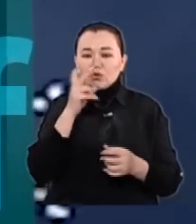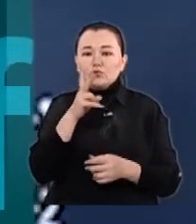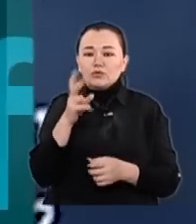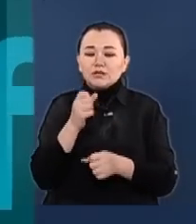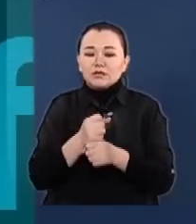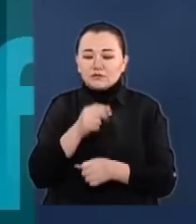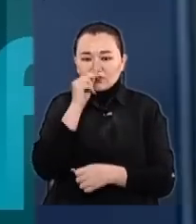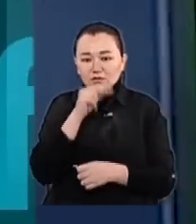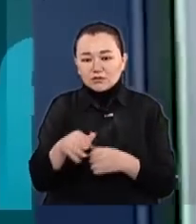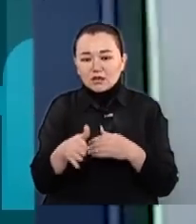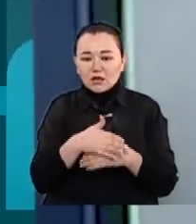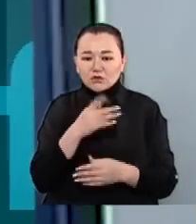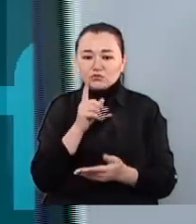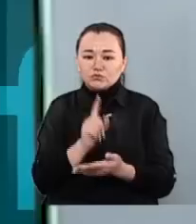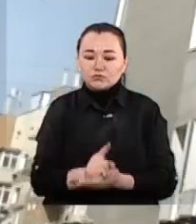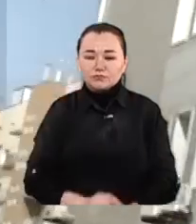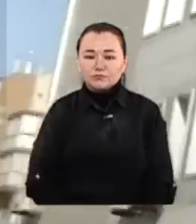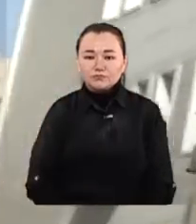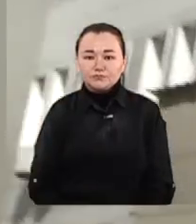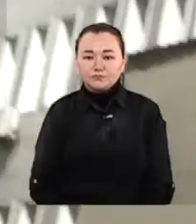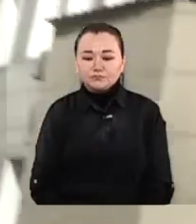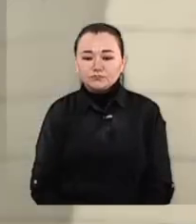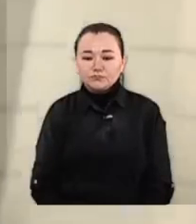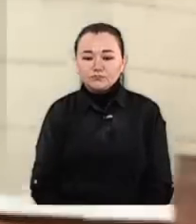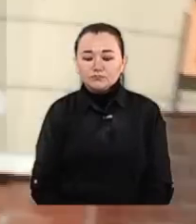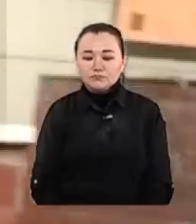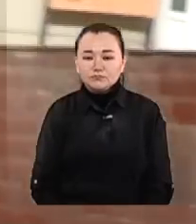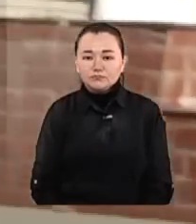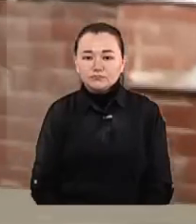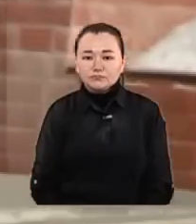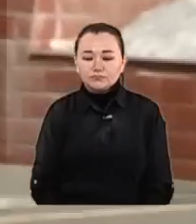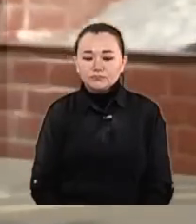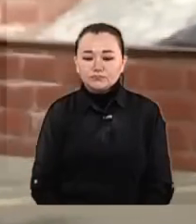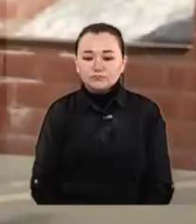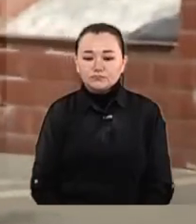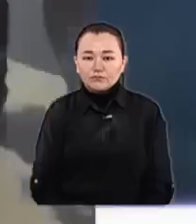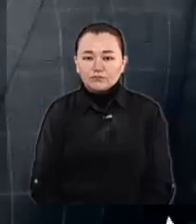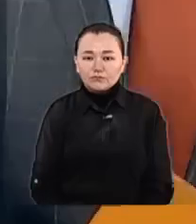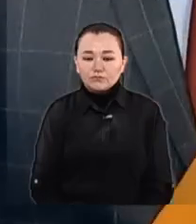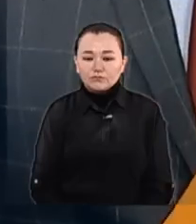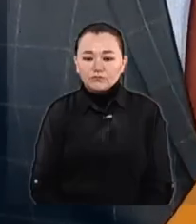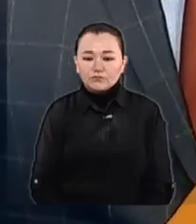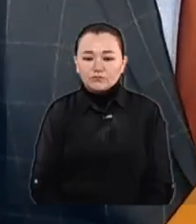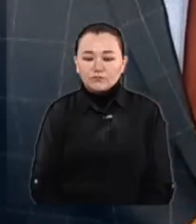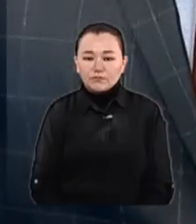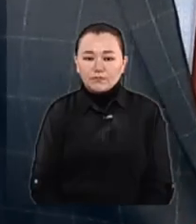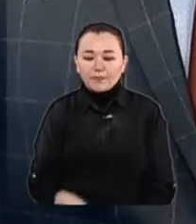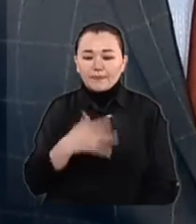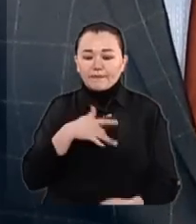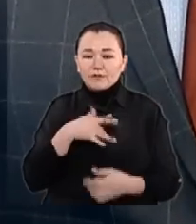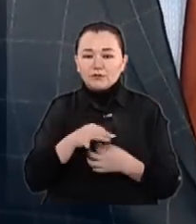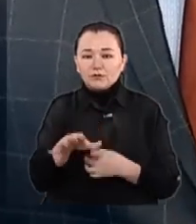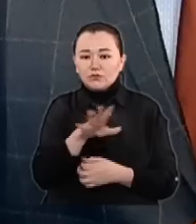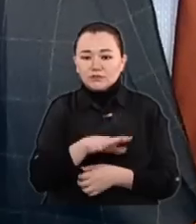да кінәлілер жазасын алсын деп отыр. Бауыржан Жақсынбет, Думан Сүлеймен, Информбюро. Жамбыл